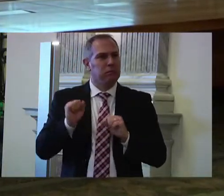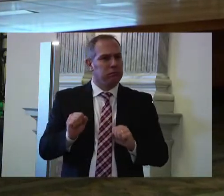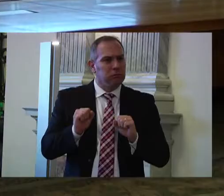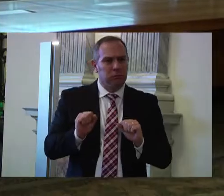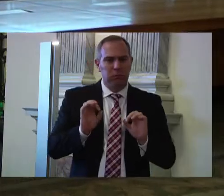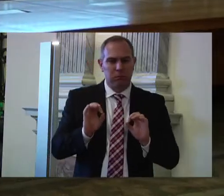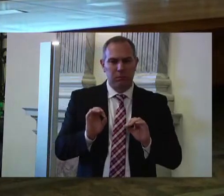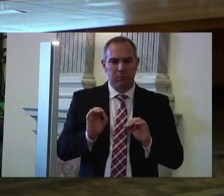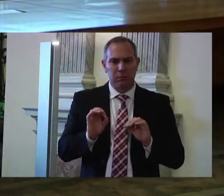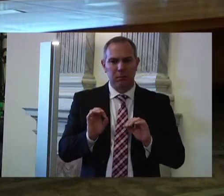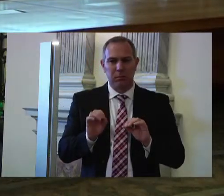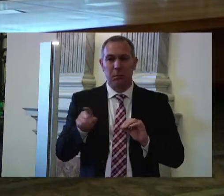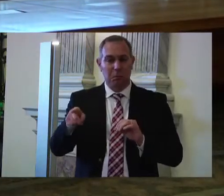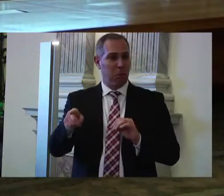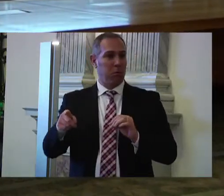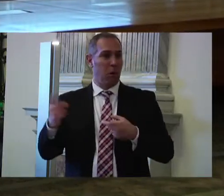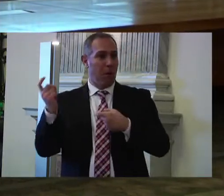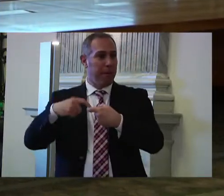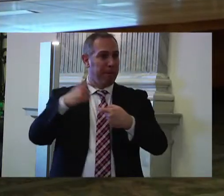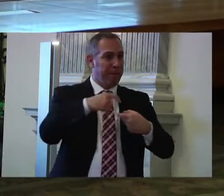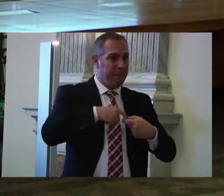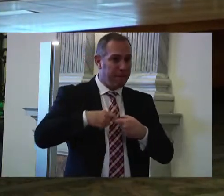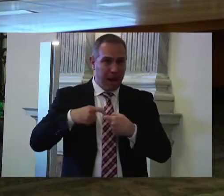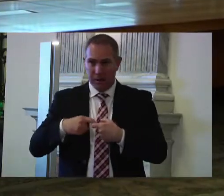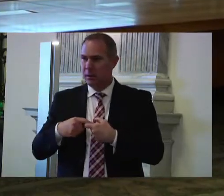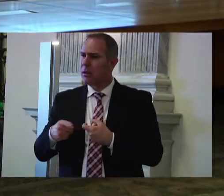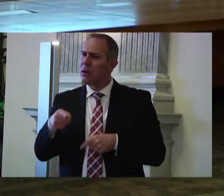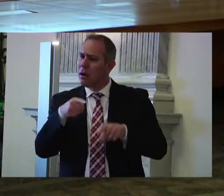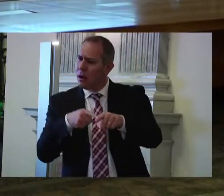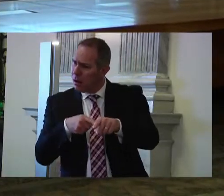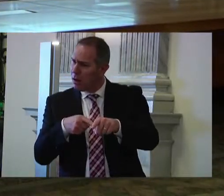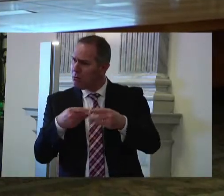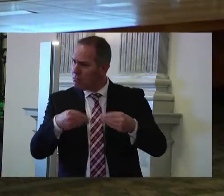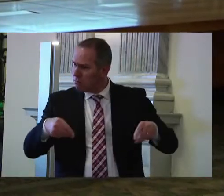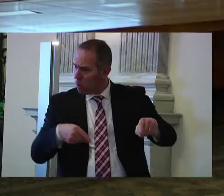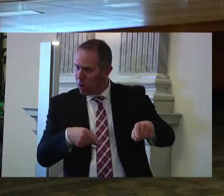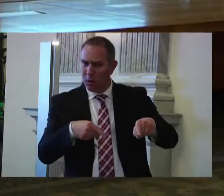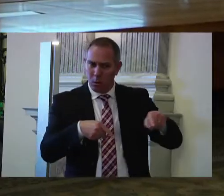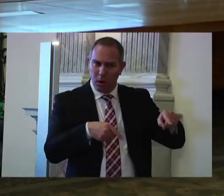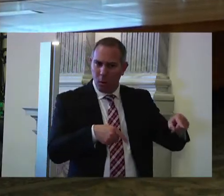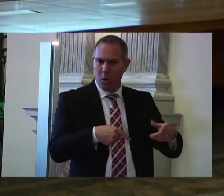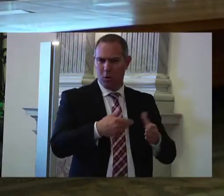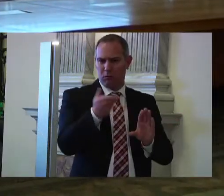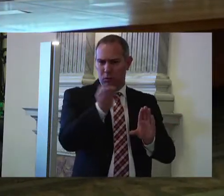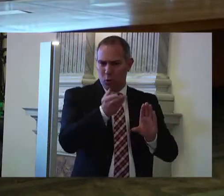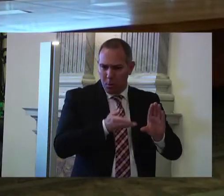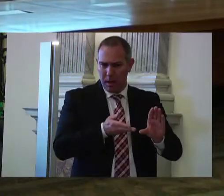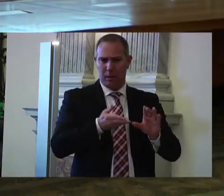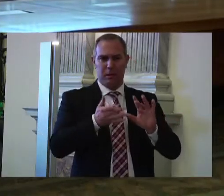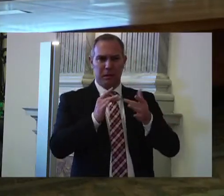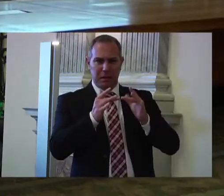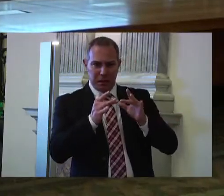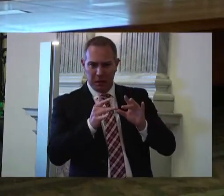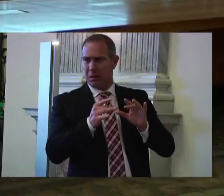selezionati e raccomandati dai partner un elenco di materiali di approfondimento, quindi principalmente documenti ma anche siti web, altri